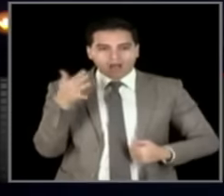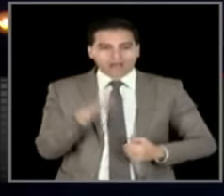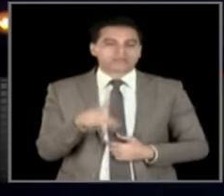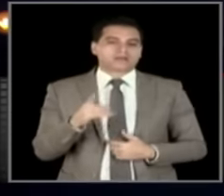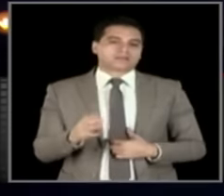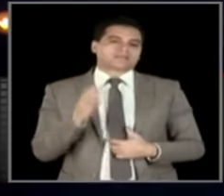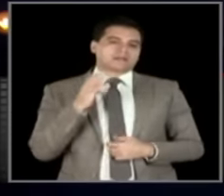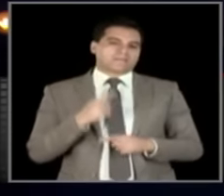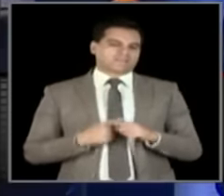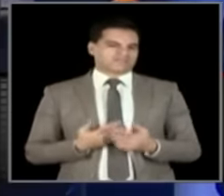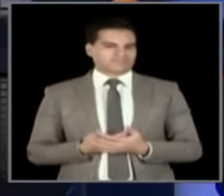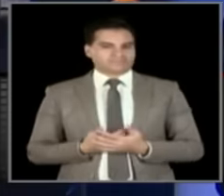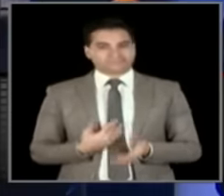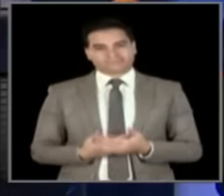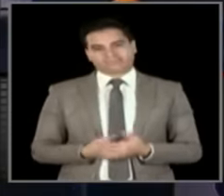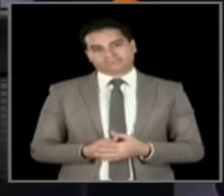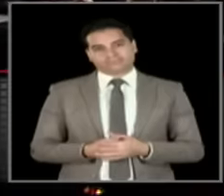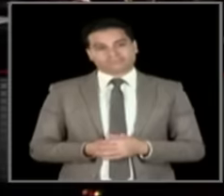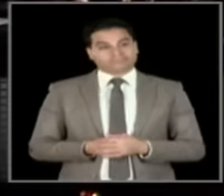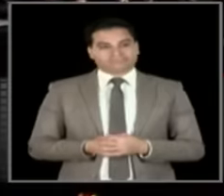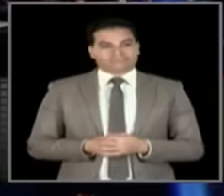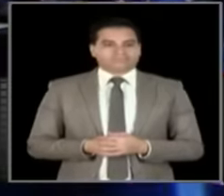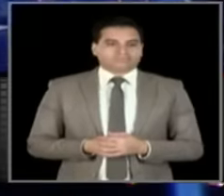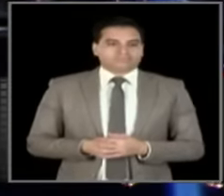البرازيل إجابة خاطئة.